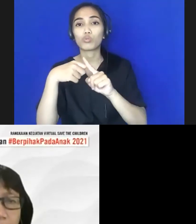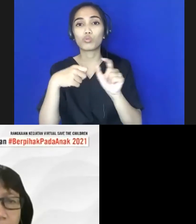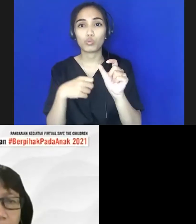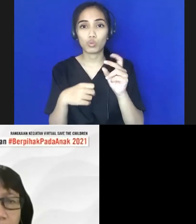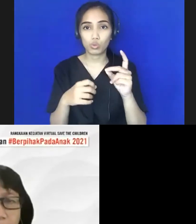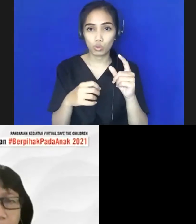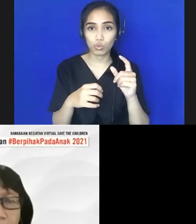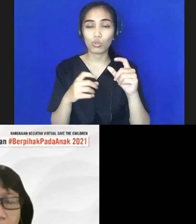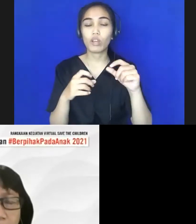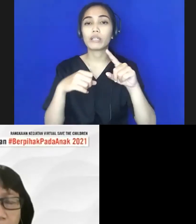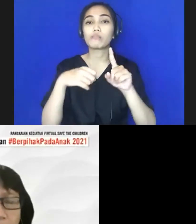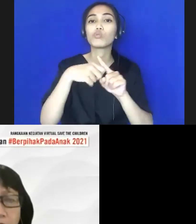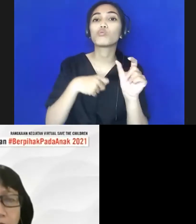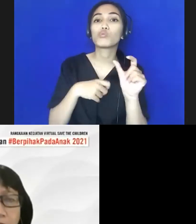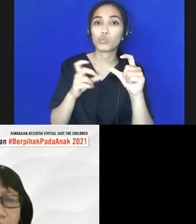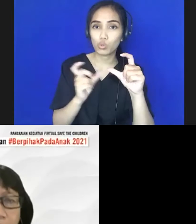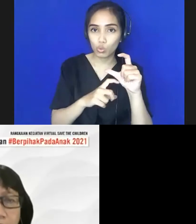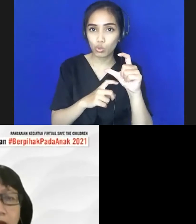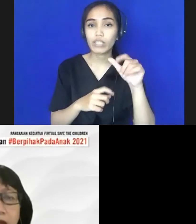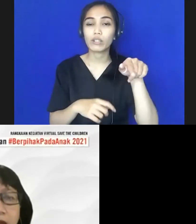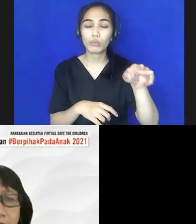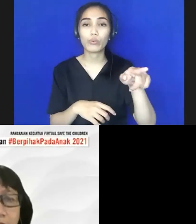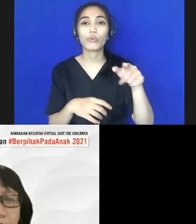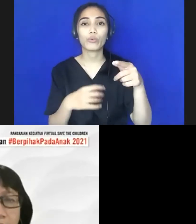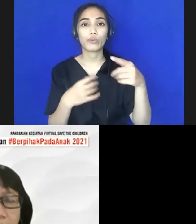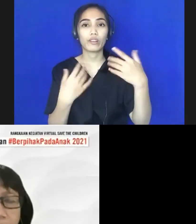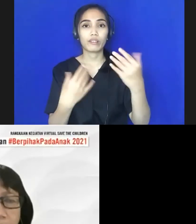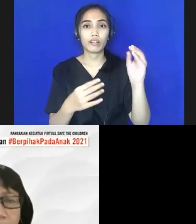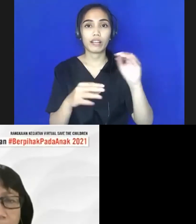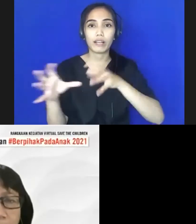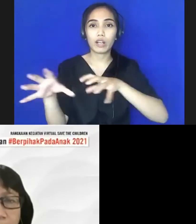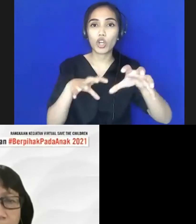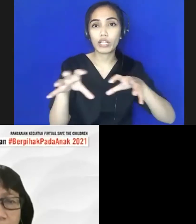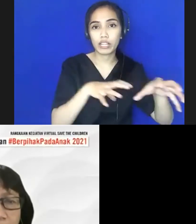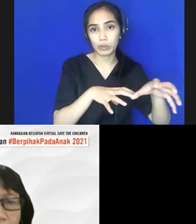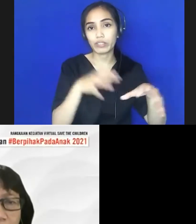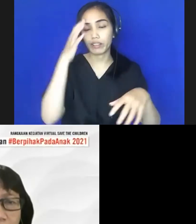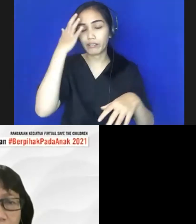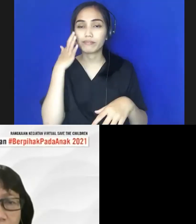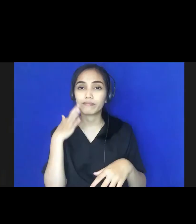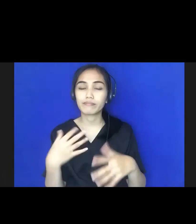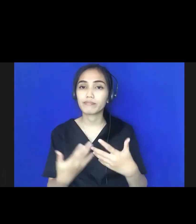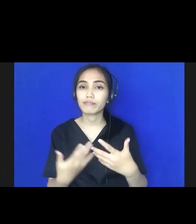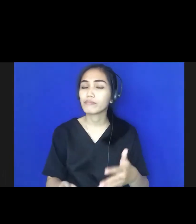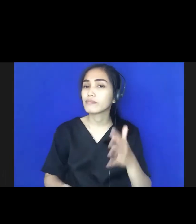society. Terima kasih Ibu Kus atas kehadirannya. Saya ingin mencoba menyapa kembali